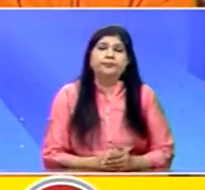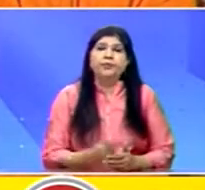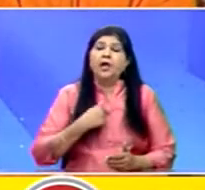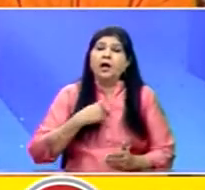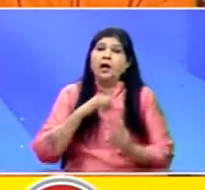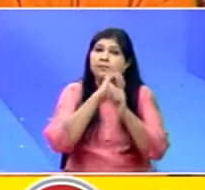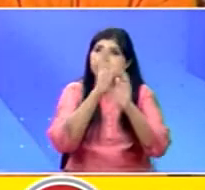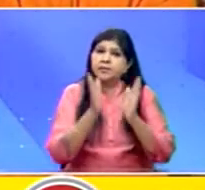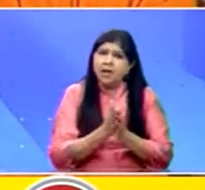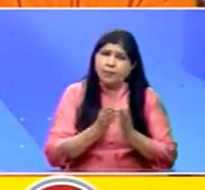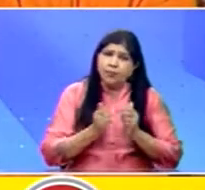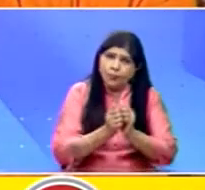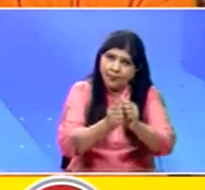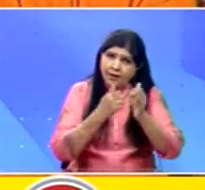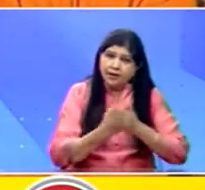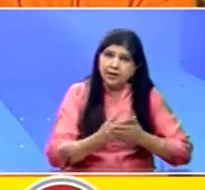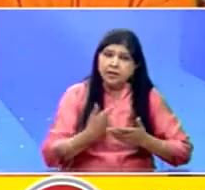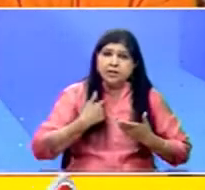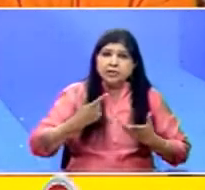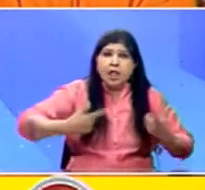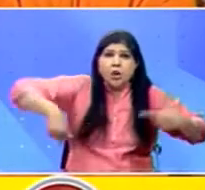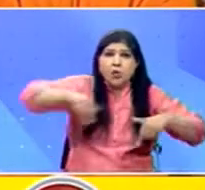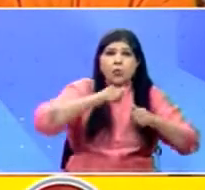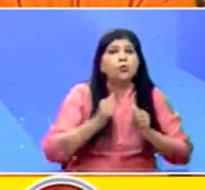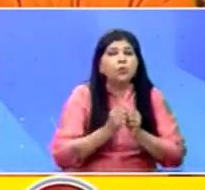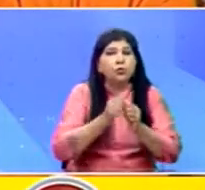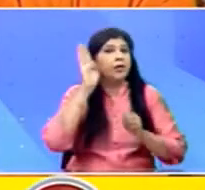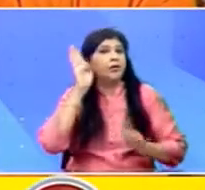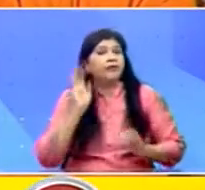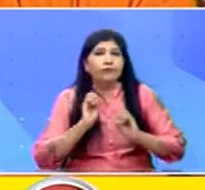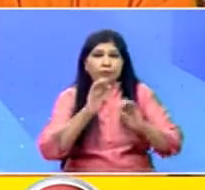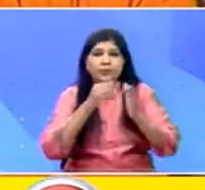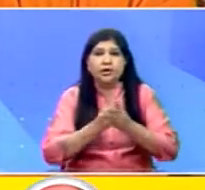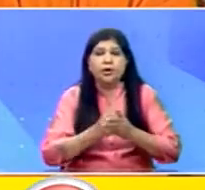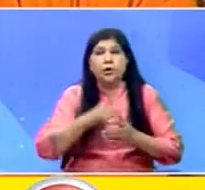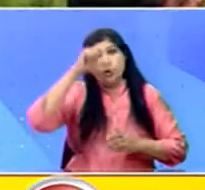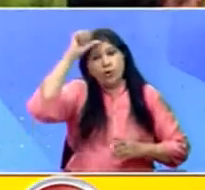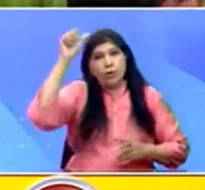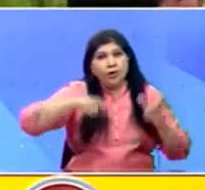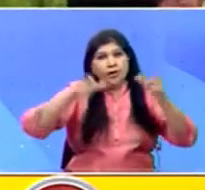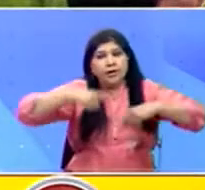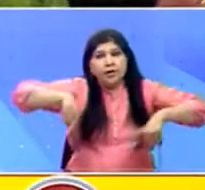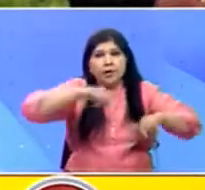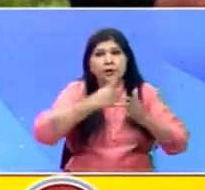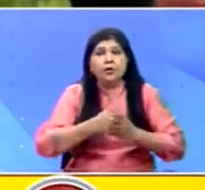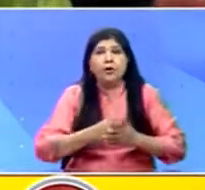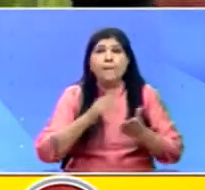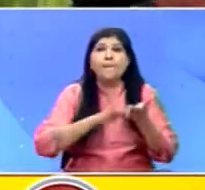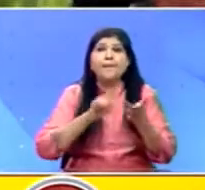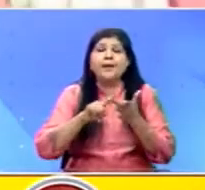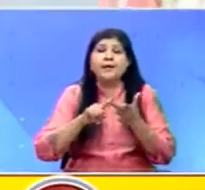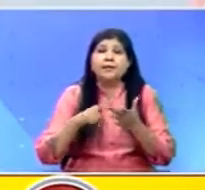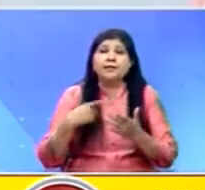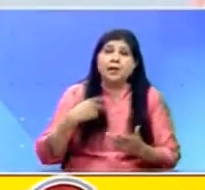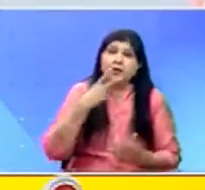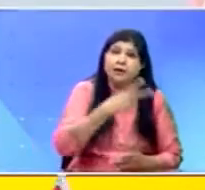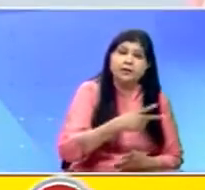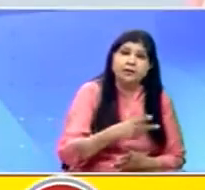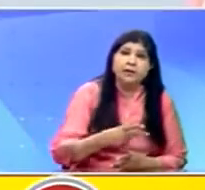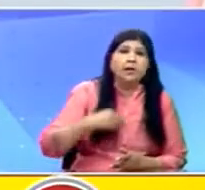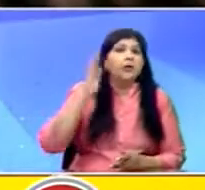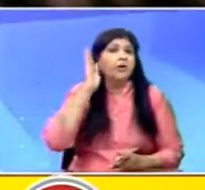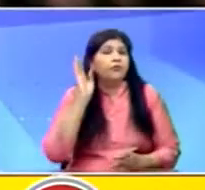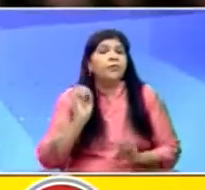सबको मिलकर इसे जन आंदोलन बनाना है और देश के लोगों में मिलेट्स के प्रति जागरूकता